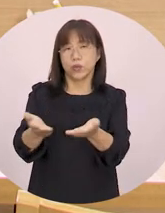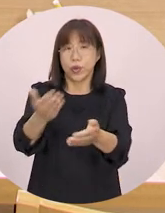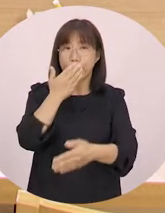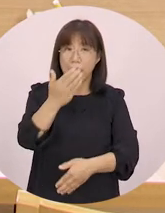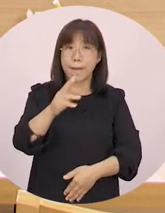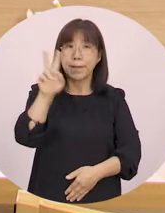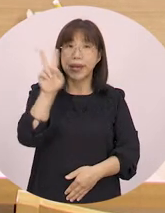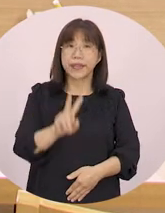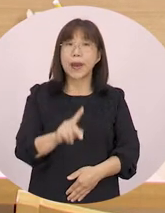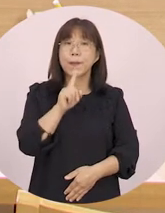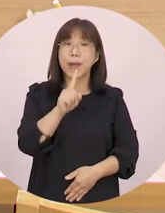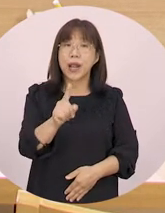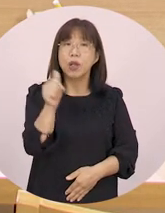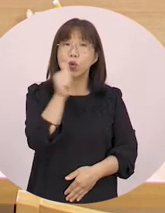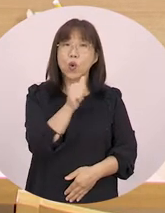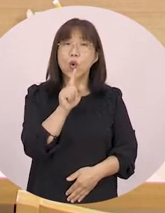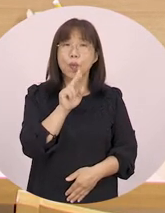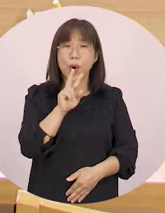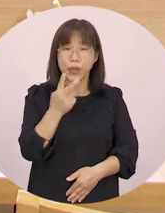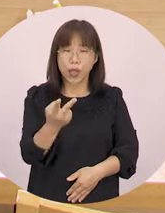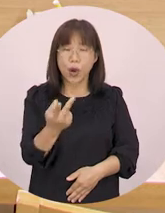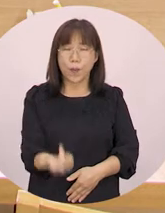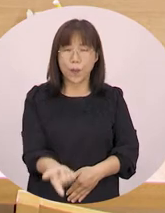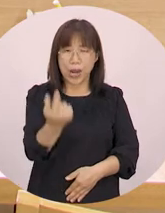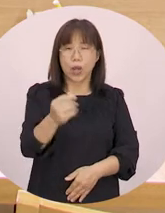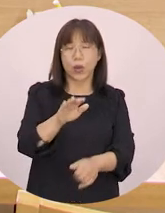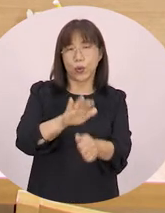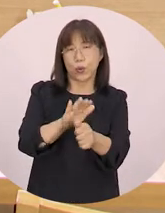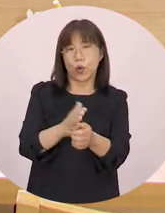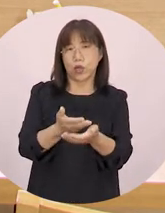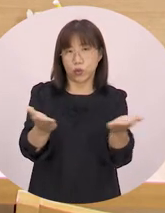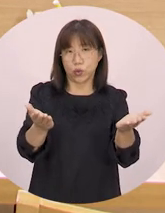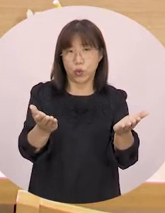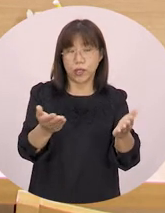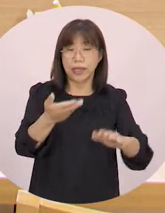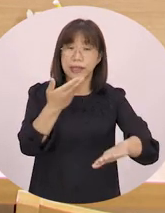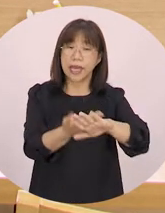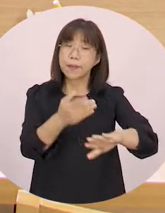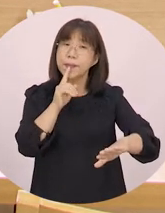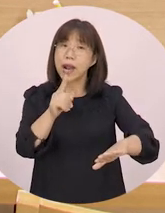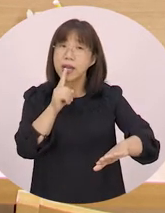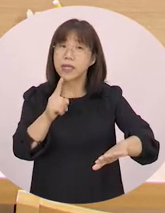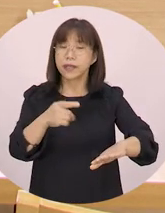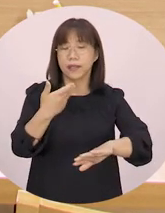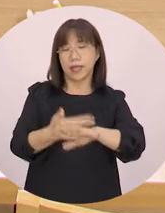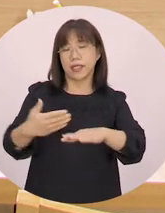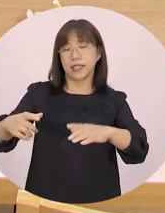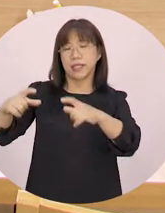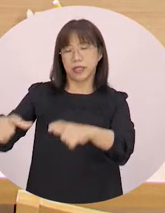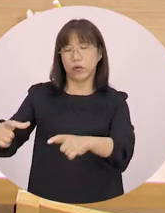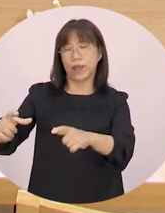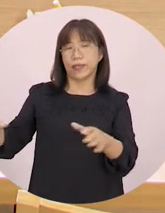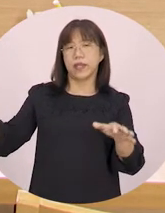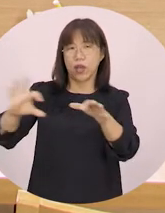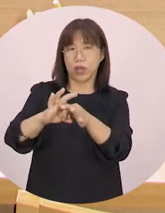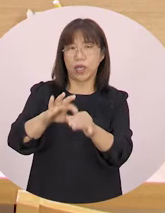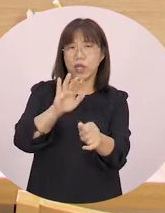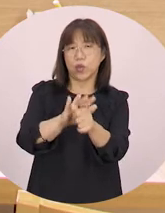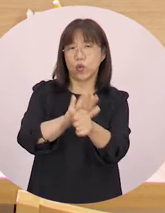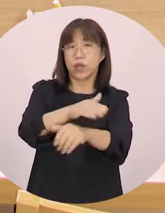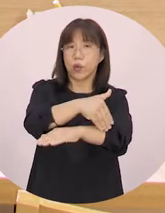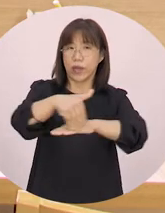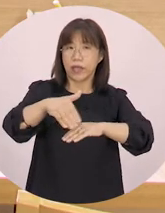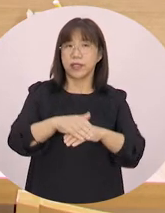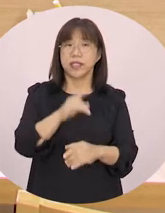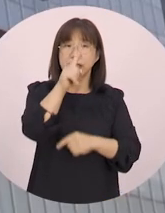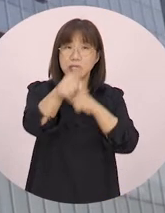제공하게 됩니다. 베트남어 통번역은 바로 가능하며 이외의 언어는 인근기관과 연계해 지원할